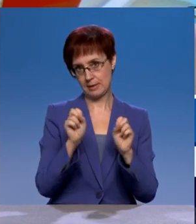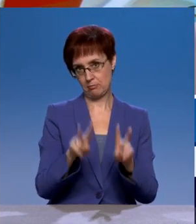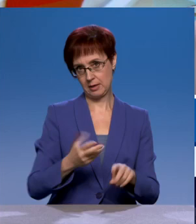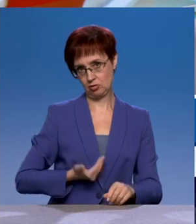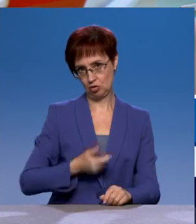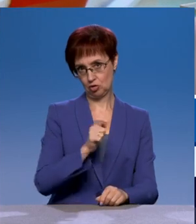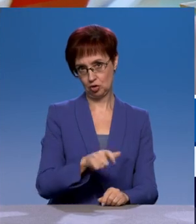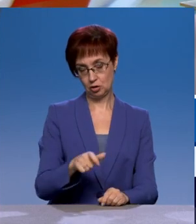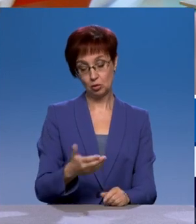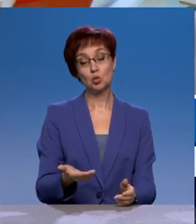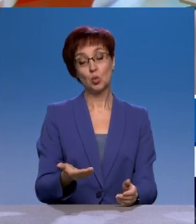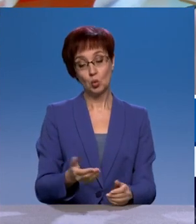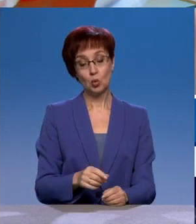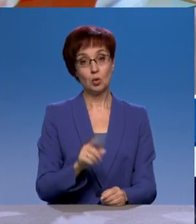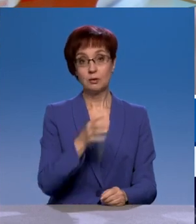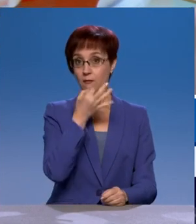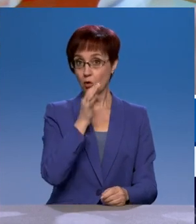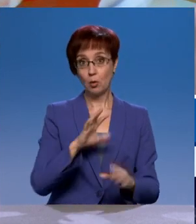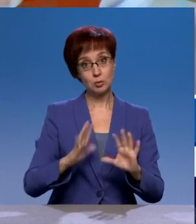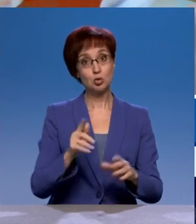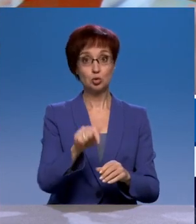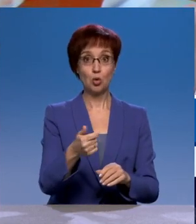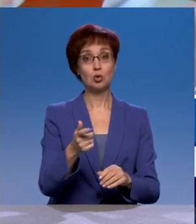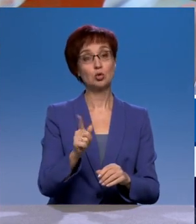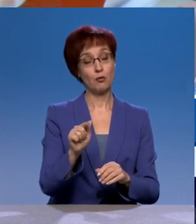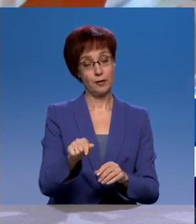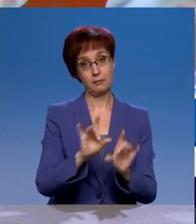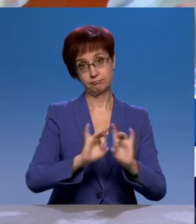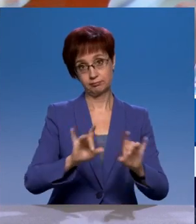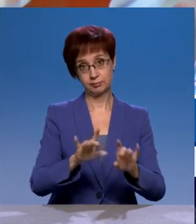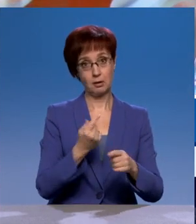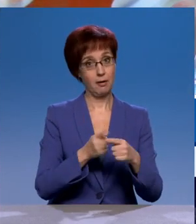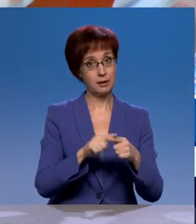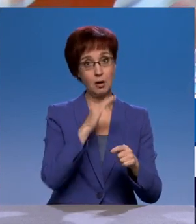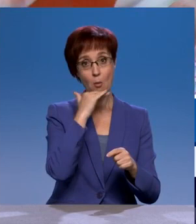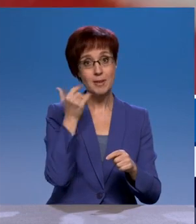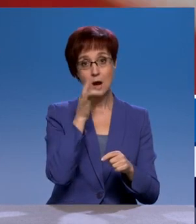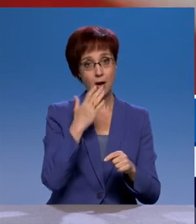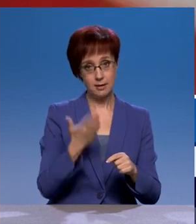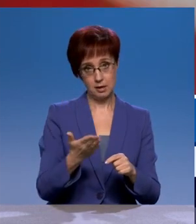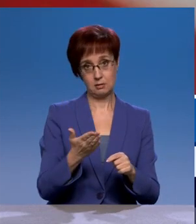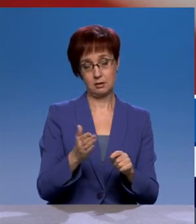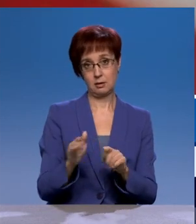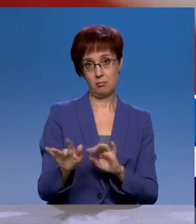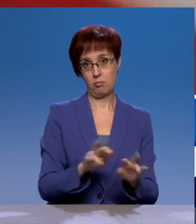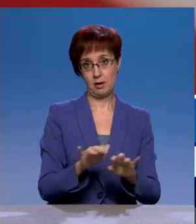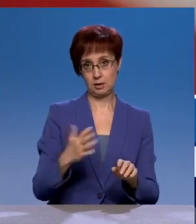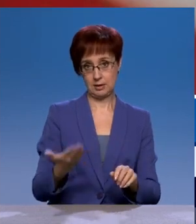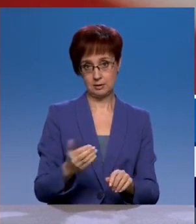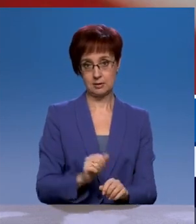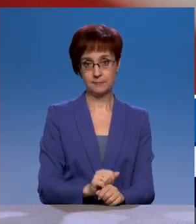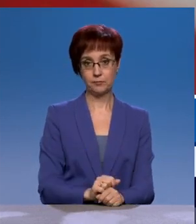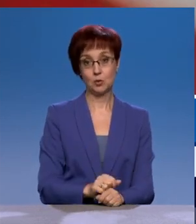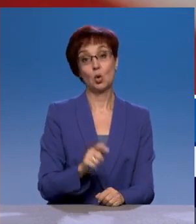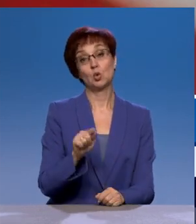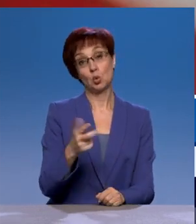даже если вот все сделать. Это такое, то, о чем вы говорите. Должно быть. Это многолетний процесс. Ну как многолетний процесс? Да, он многолетний, но ведь, как в свое